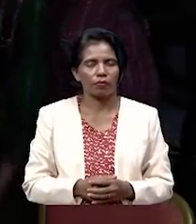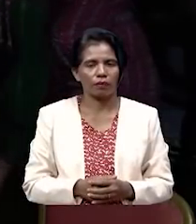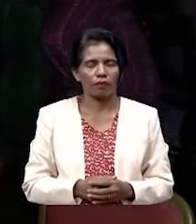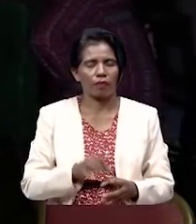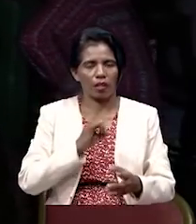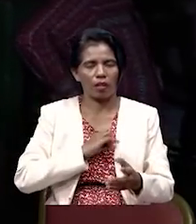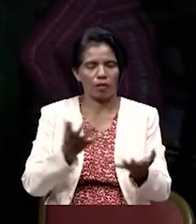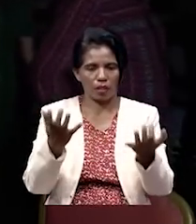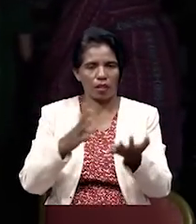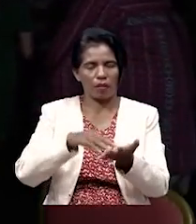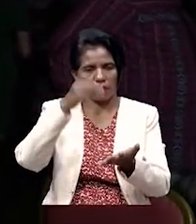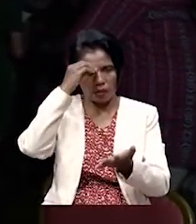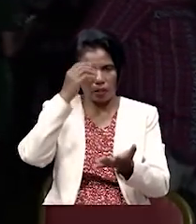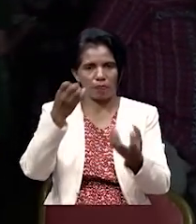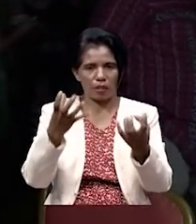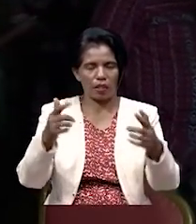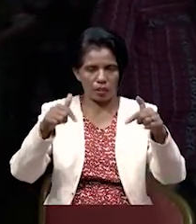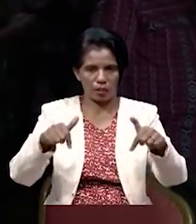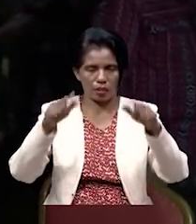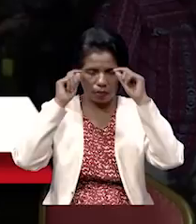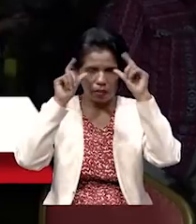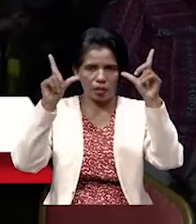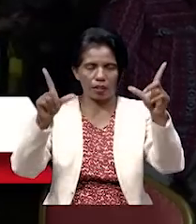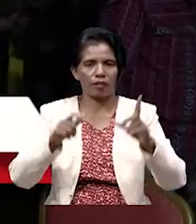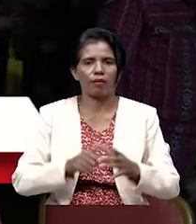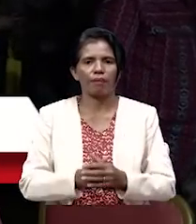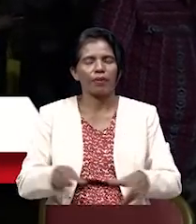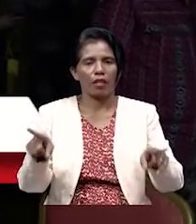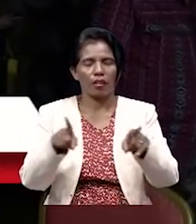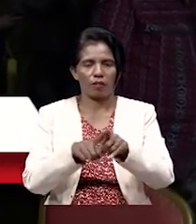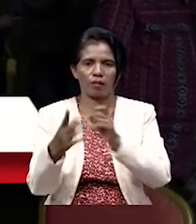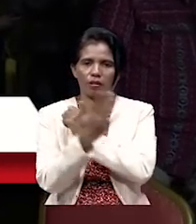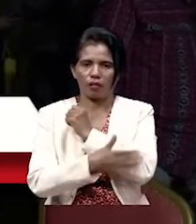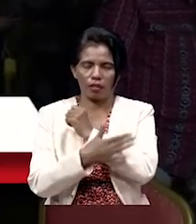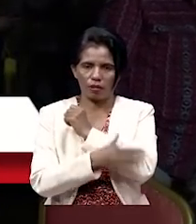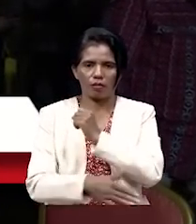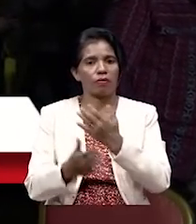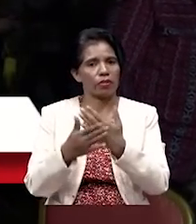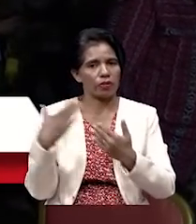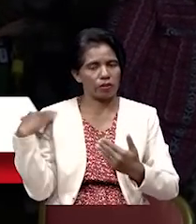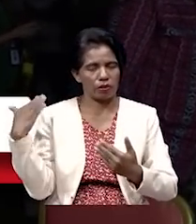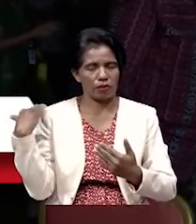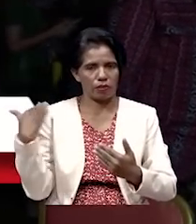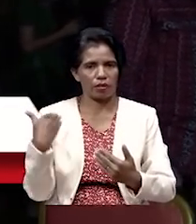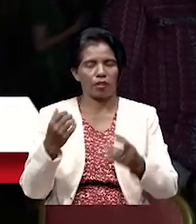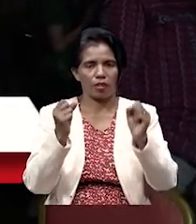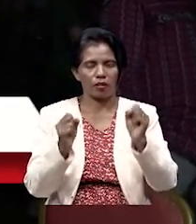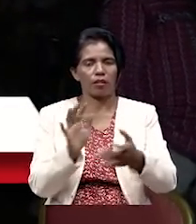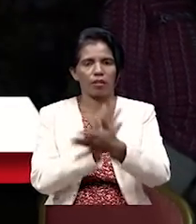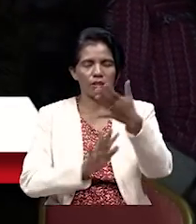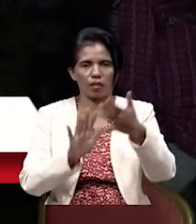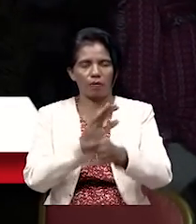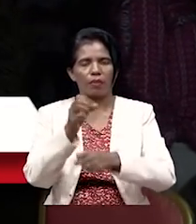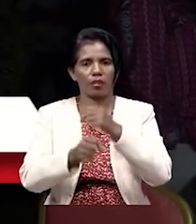ingin tahu lebih banyak soal Timor-Leste, ini negara muda, yang akan merayakan 20